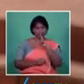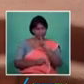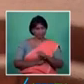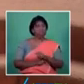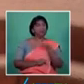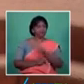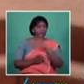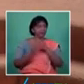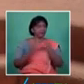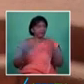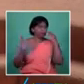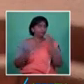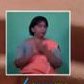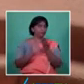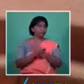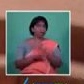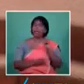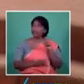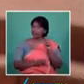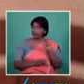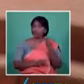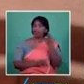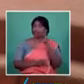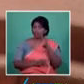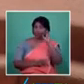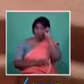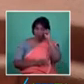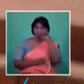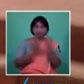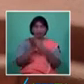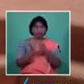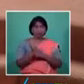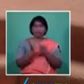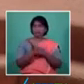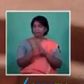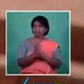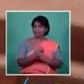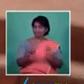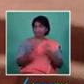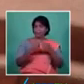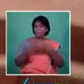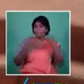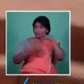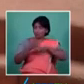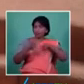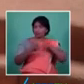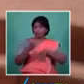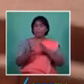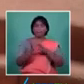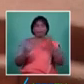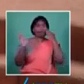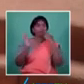වෙමි මේ ප්‍රවෘත්ති මුල් කරගෙන පහුගිය 11 වෙනිදා සහ 12 වෙනිදා උදෑසන විවිධ රූපවාහිනී නාලිකාවලින් පත්‍ර කියවන මාධ්‍යවේදීන්ද